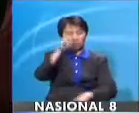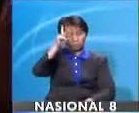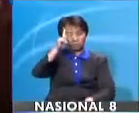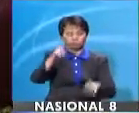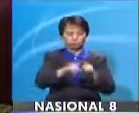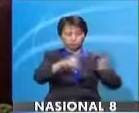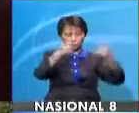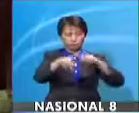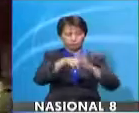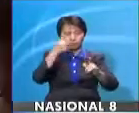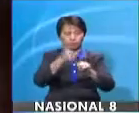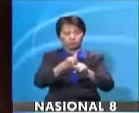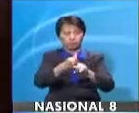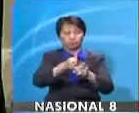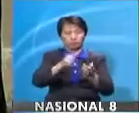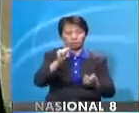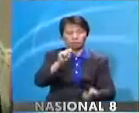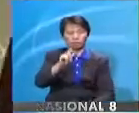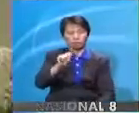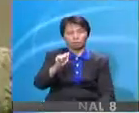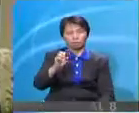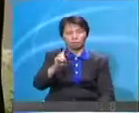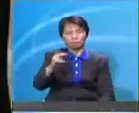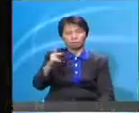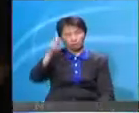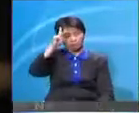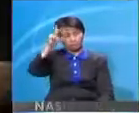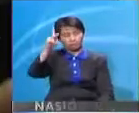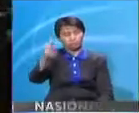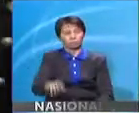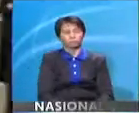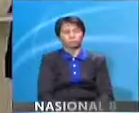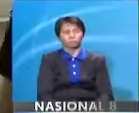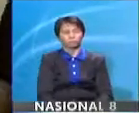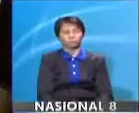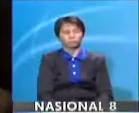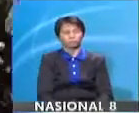Hadir sama pengarah Agensi Anti Dadah Kebangsaan AADK Kelantan, Ibrahim Abdul Ghani.